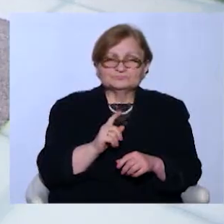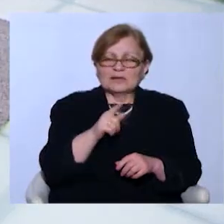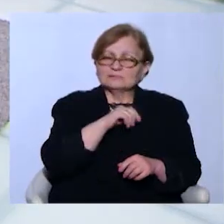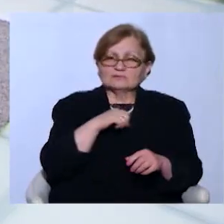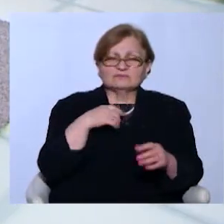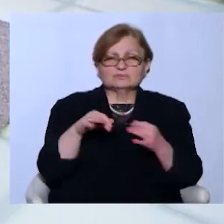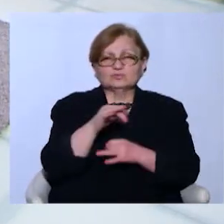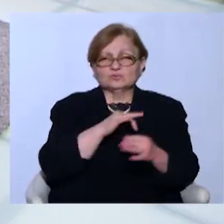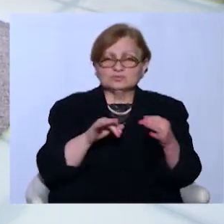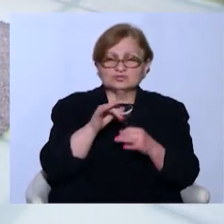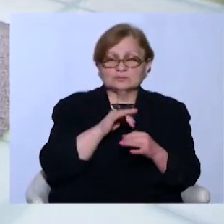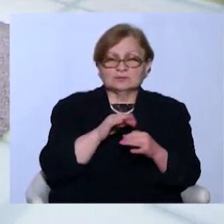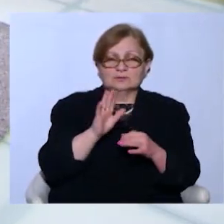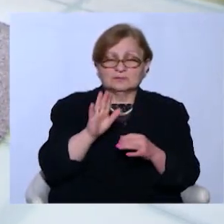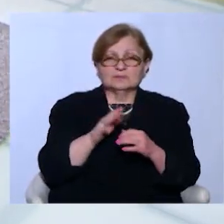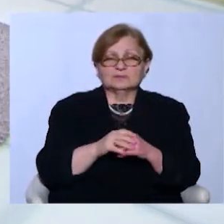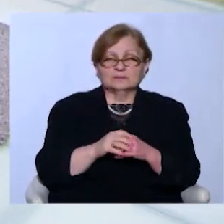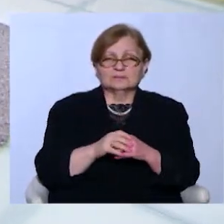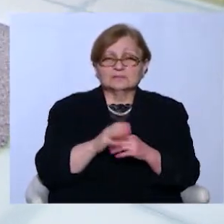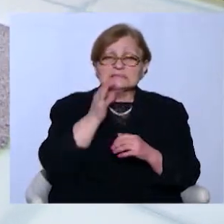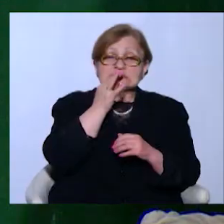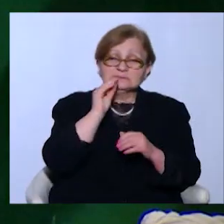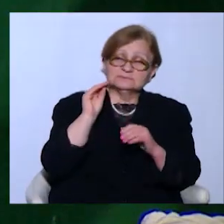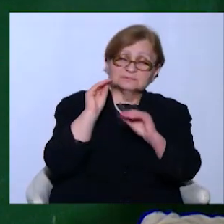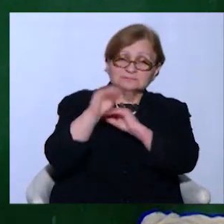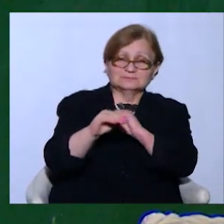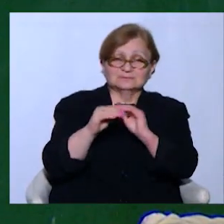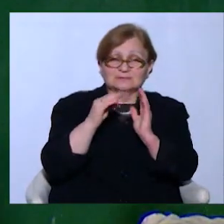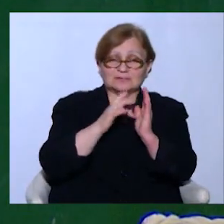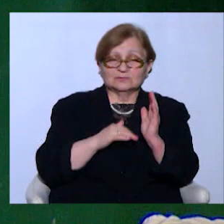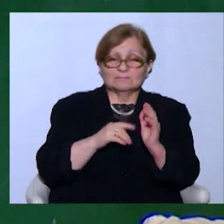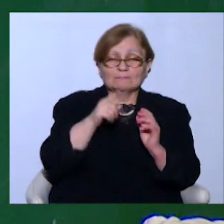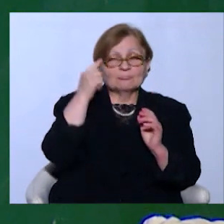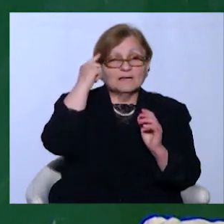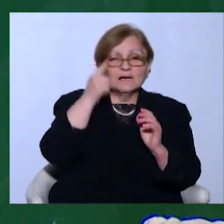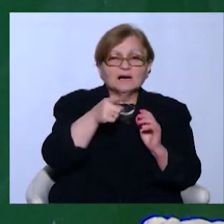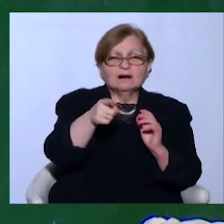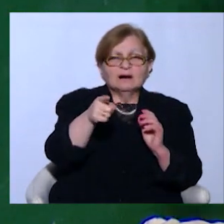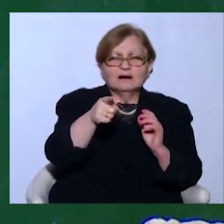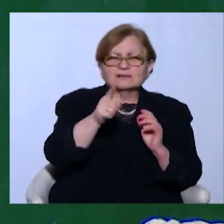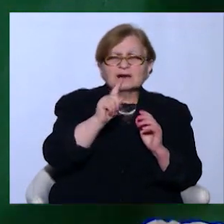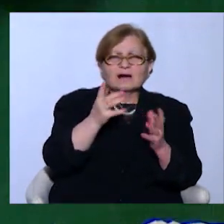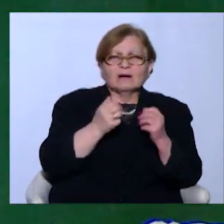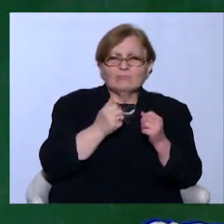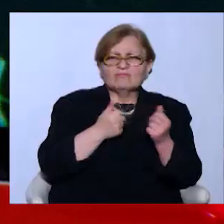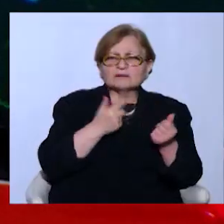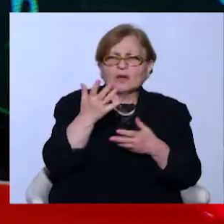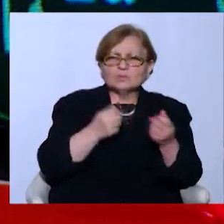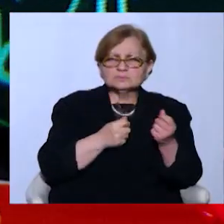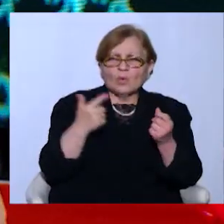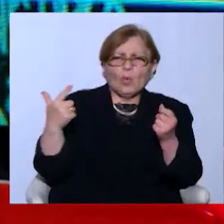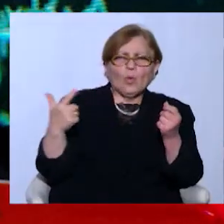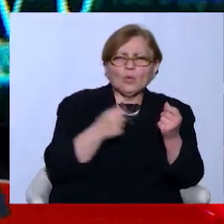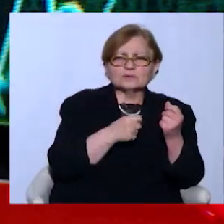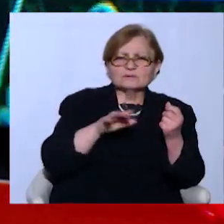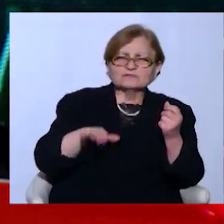იმსჯელეთ, სანამ სწორ პასუხს მიიღეთ, სანამ ჩასვავთ კალკულატორში. როგორ გონიათ, რა იქნება რაოდენობა ორი კვირის